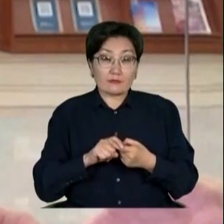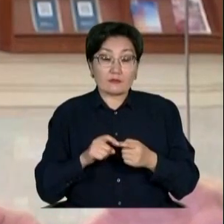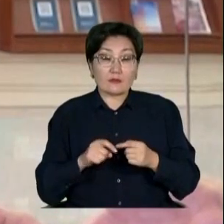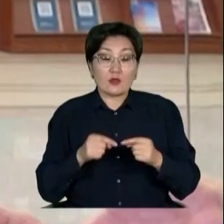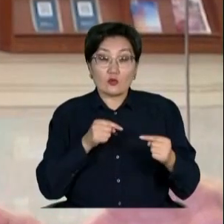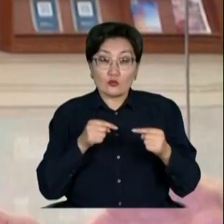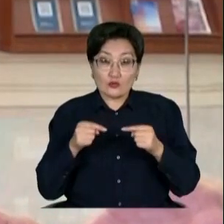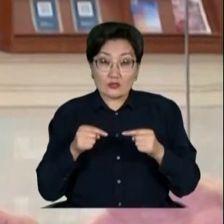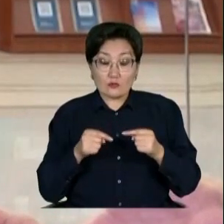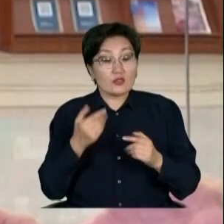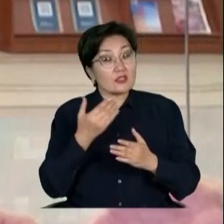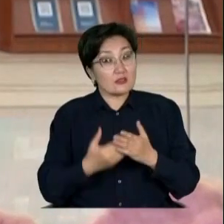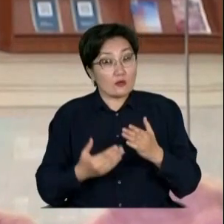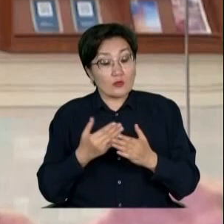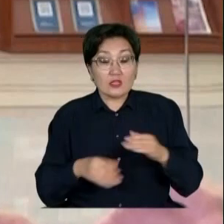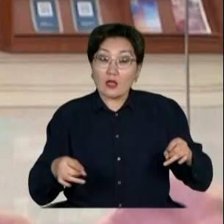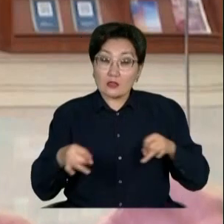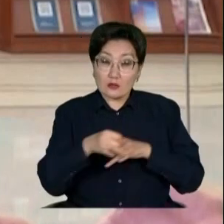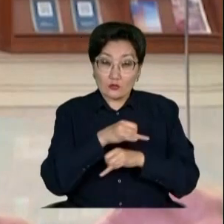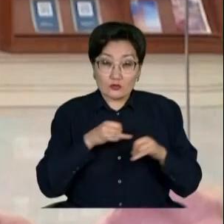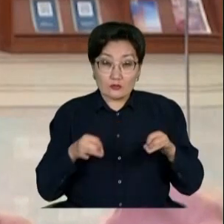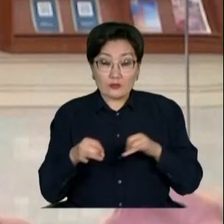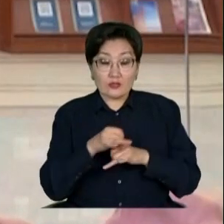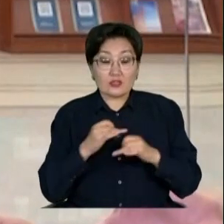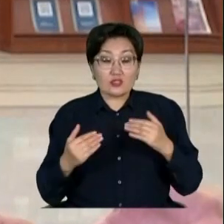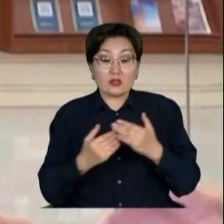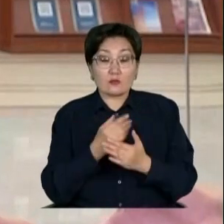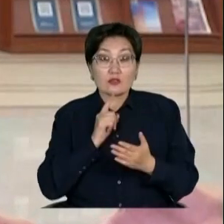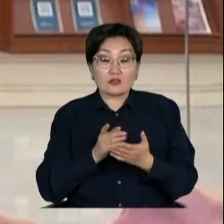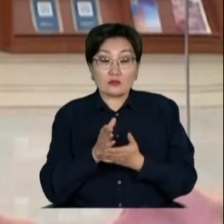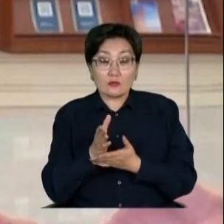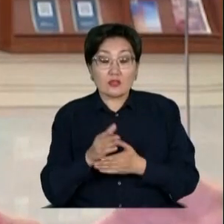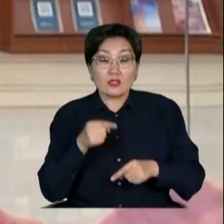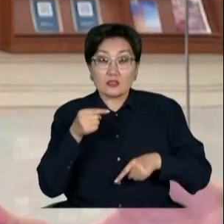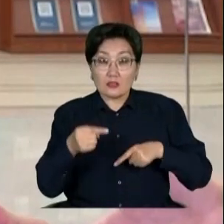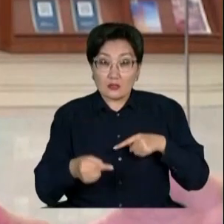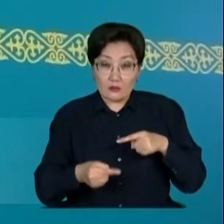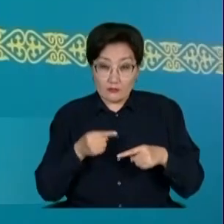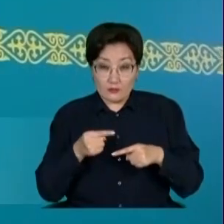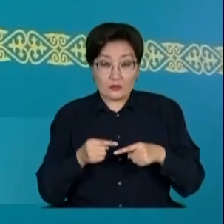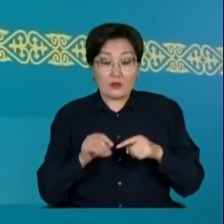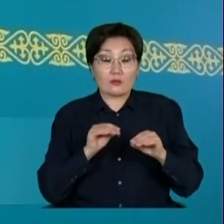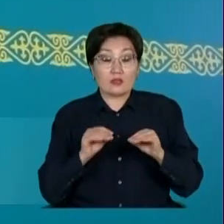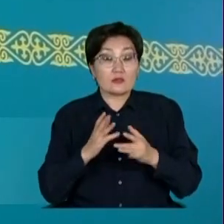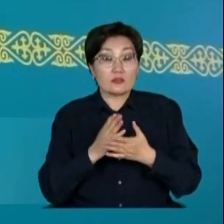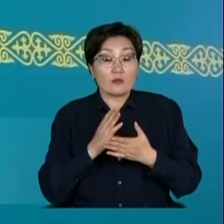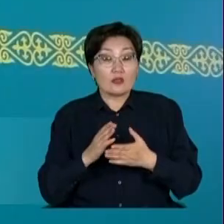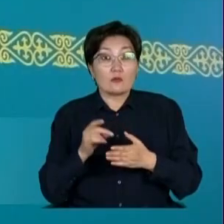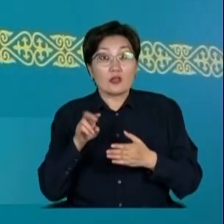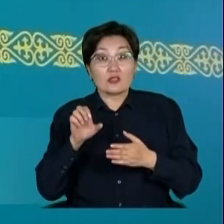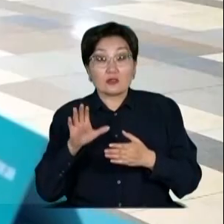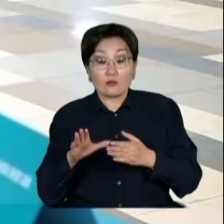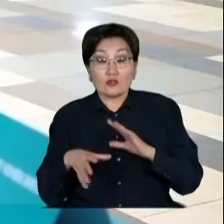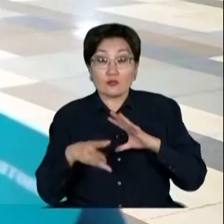өзара кеңесу, талқылау жаңа саяси дәстүр қалыптасып келе жатқандығын. Премьер-министр Олжас Бектенов